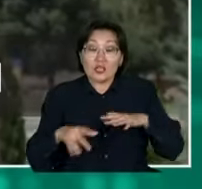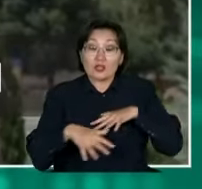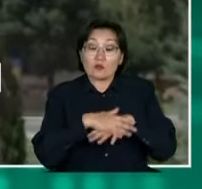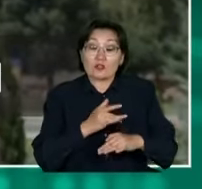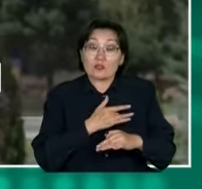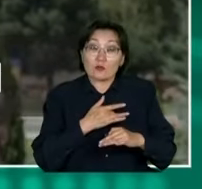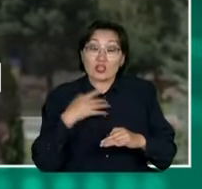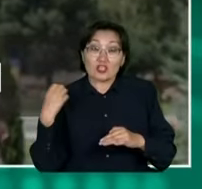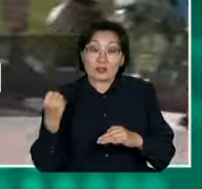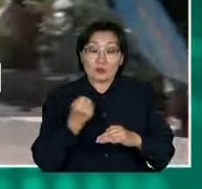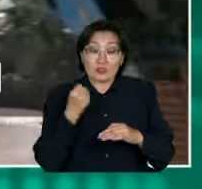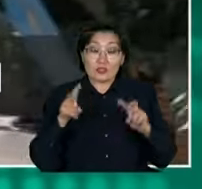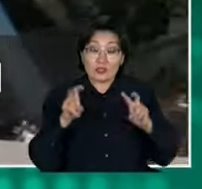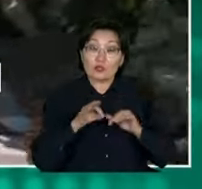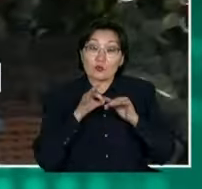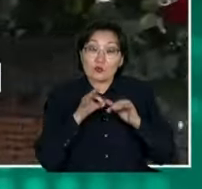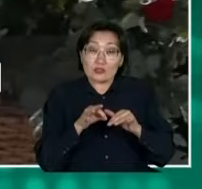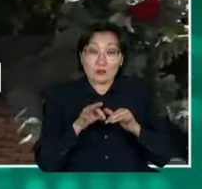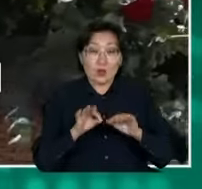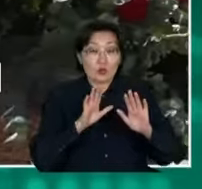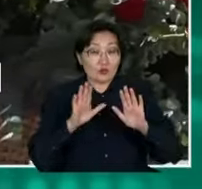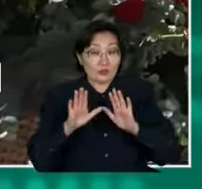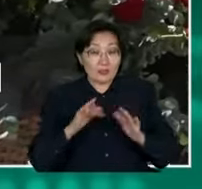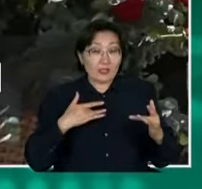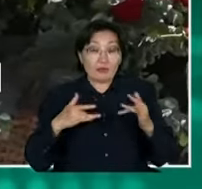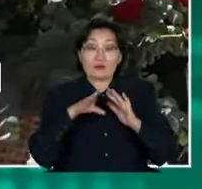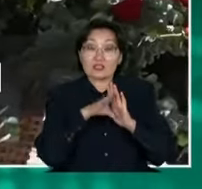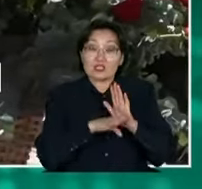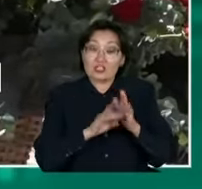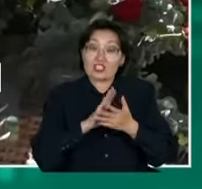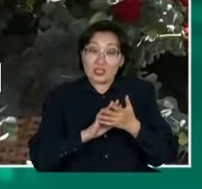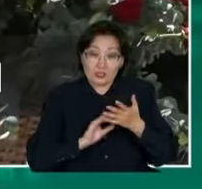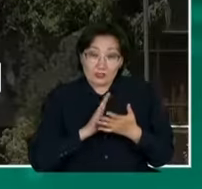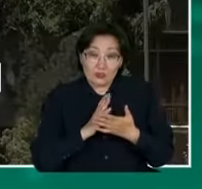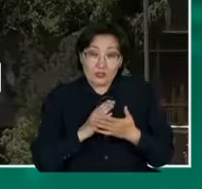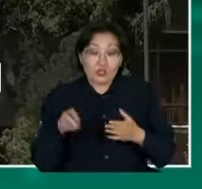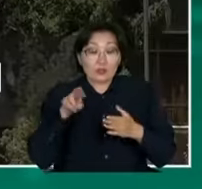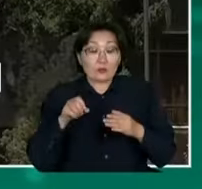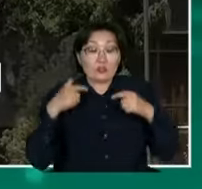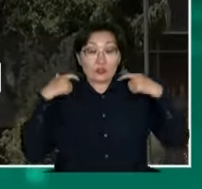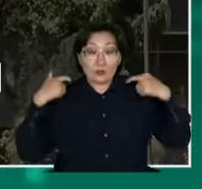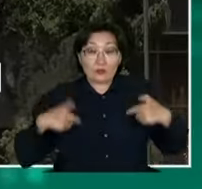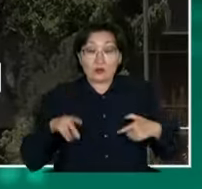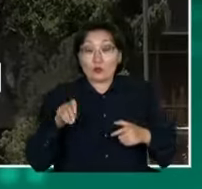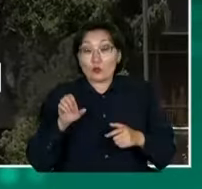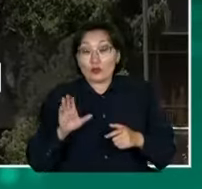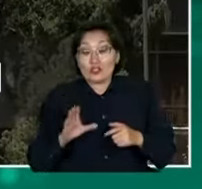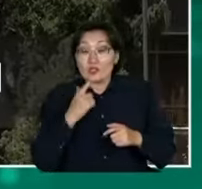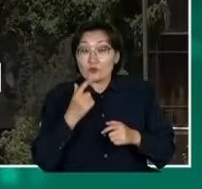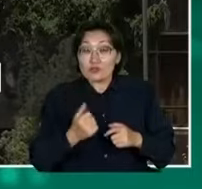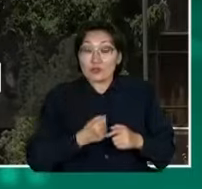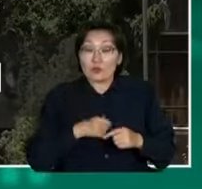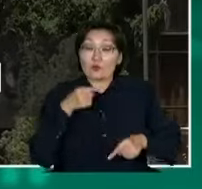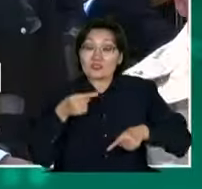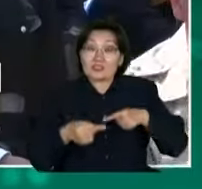жүрегіндегі қаһарман атауымен өткізілген көрмемен, концерттік бағдарламамен жалғасты. Сондай-ақ генерал Сағадат Нұрмағамбетовтің әскери